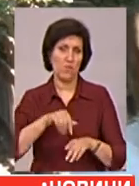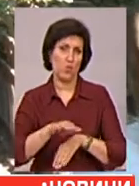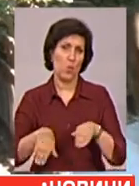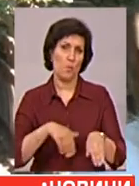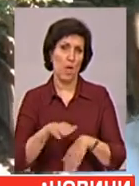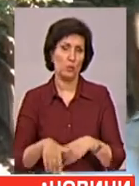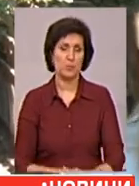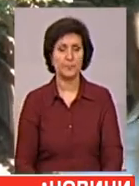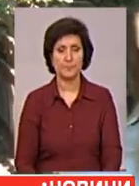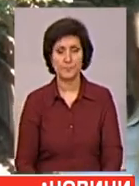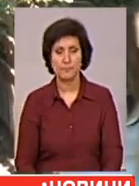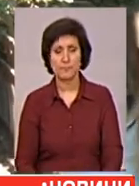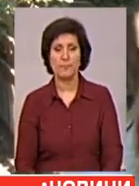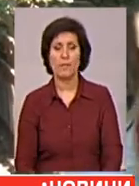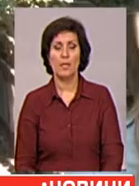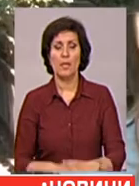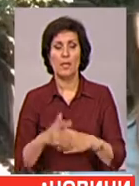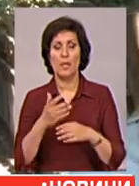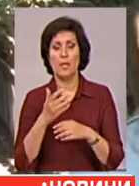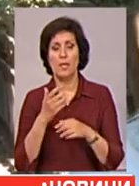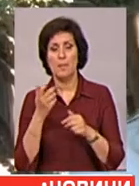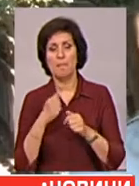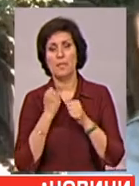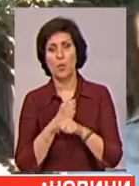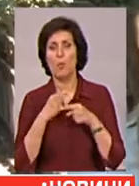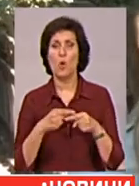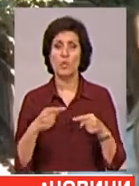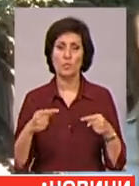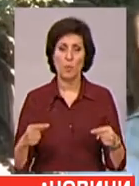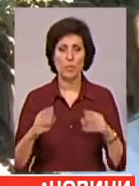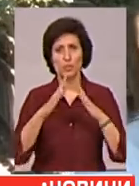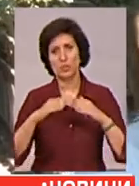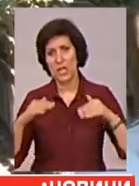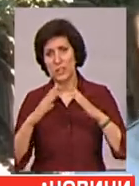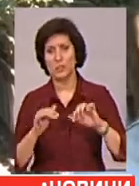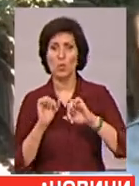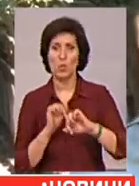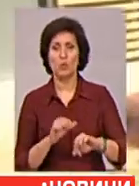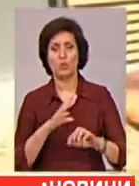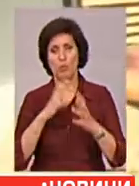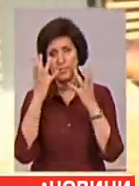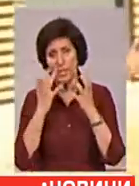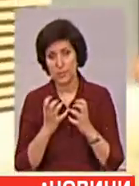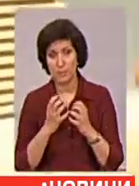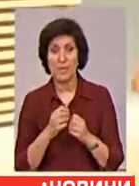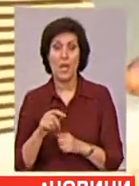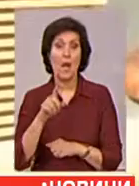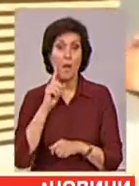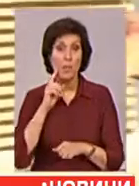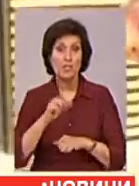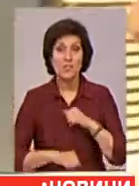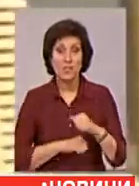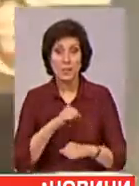купаються. Для куриних ми робимо різноманітні шалаші, укриття, щоб був затінок. А от молодим